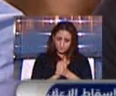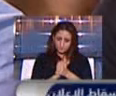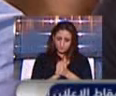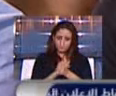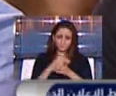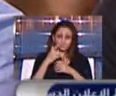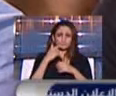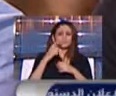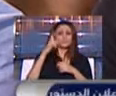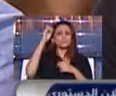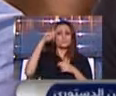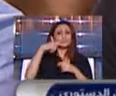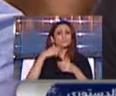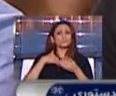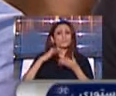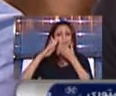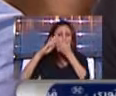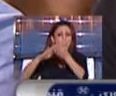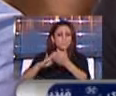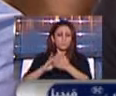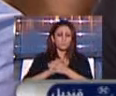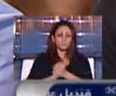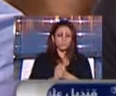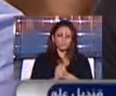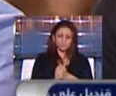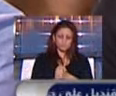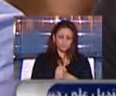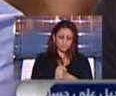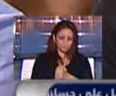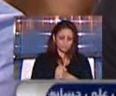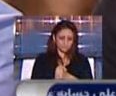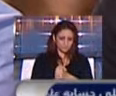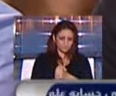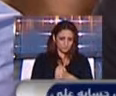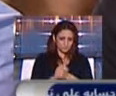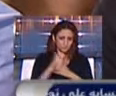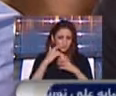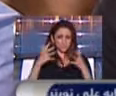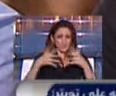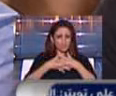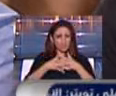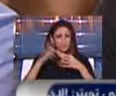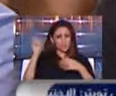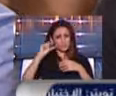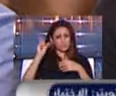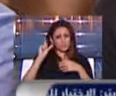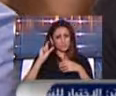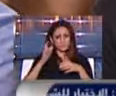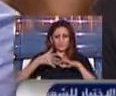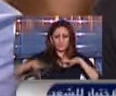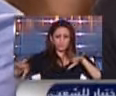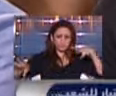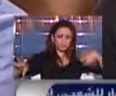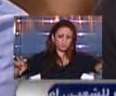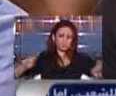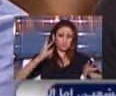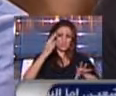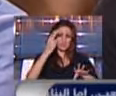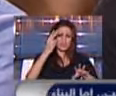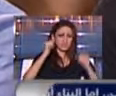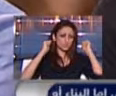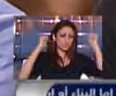في العون واحنا مدينا كعيد العون. غير ذلك هو ينضم لجماعه الاخوان المسلمين هو كده اصلا الشعب اتنين بقى اخوان